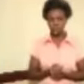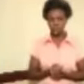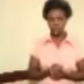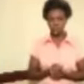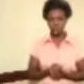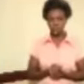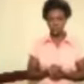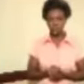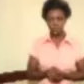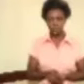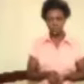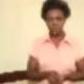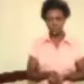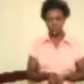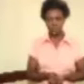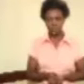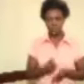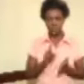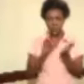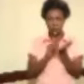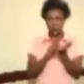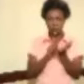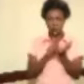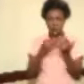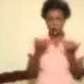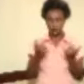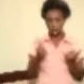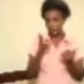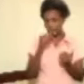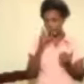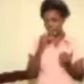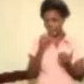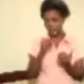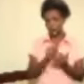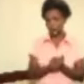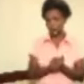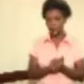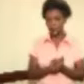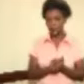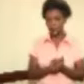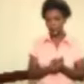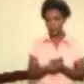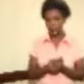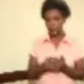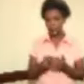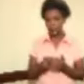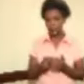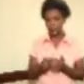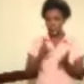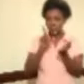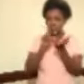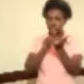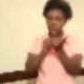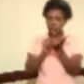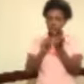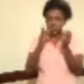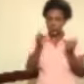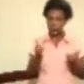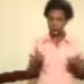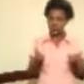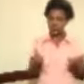dernière question de candidat, de journaliste, parce que nous allons finir avec le deuxième thème. Non? C'est ça. Madame, je vais venir sur l'aspect